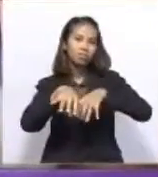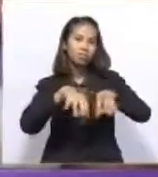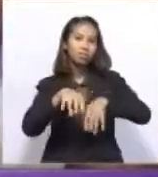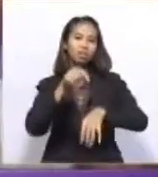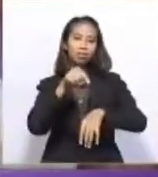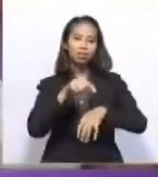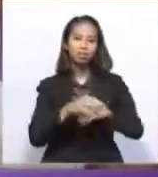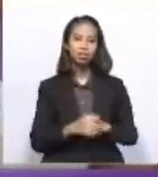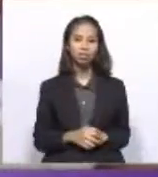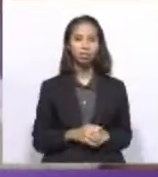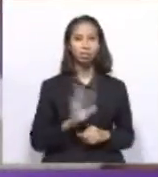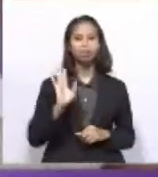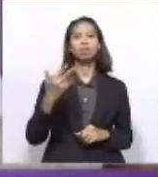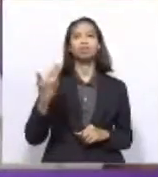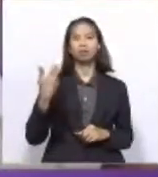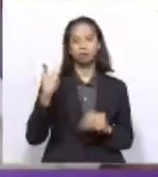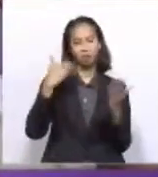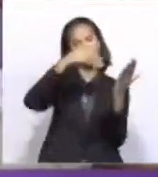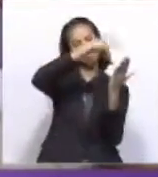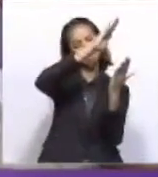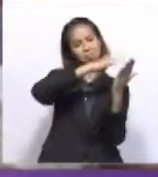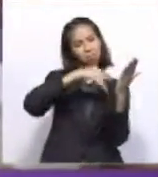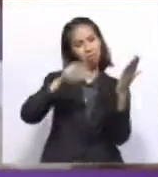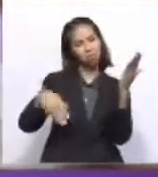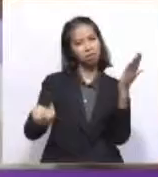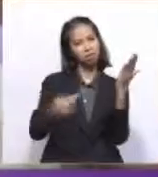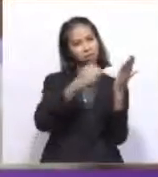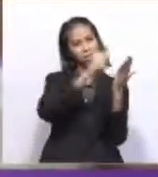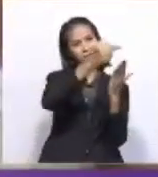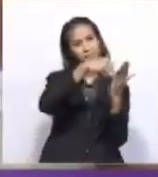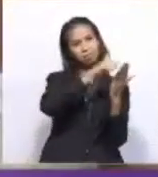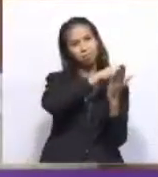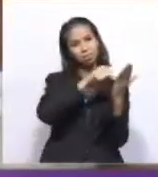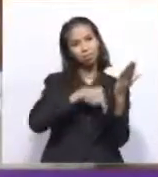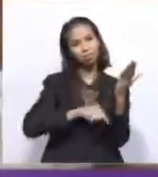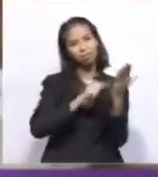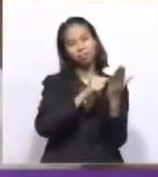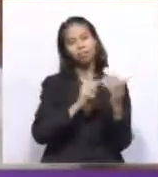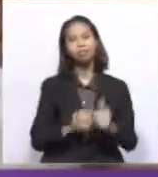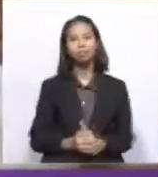ล้วทุกภาคจะได้มารวมกันอย่างระยองเนี่ยชัดเลยไห